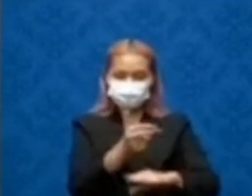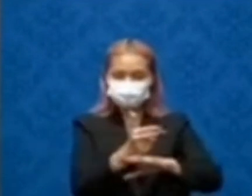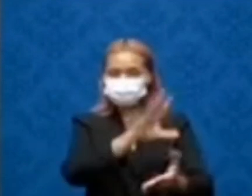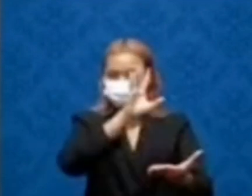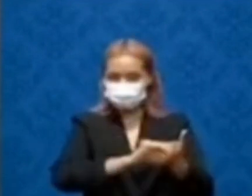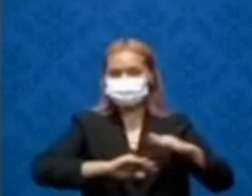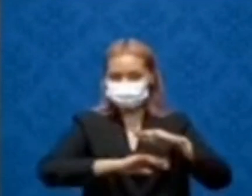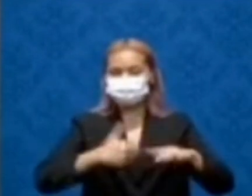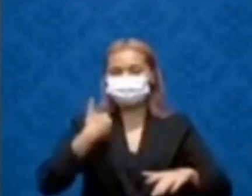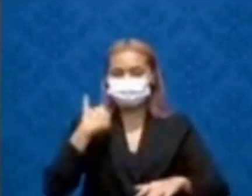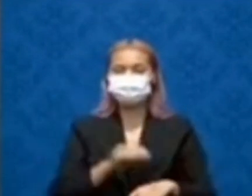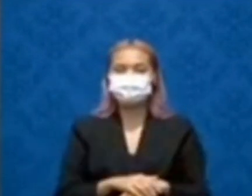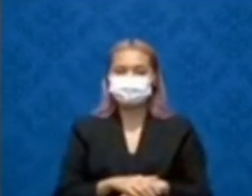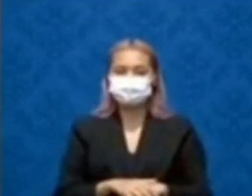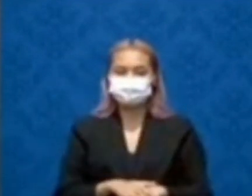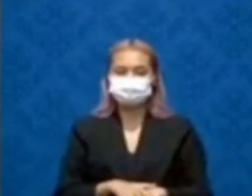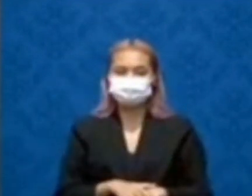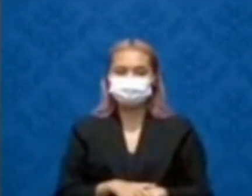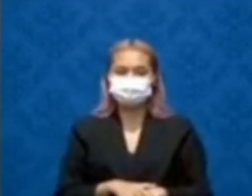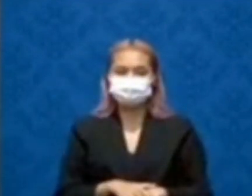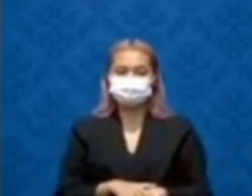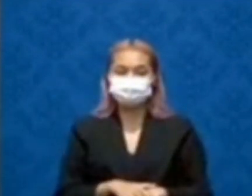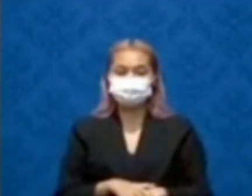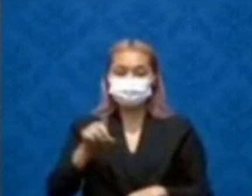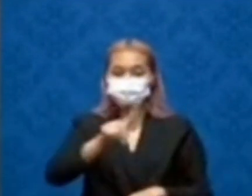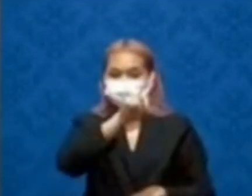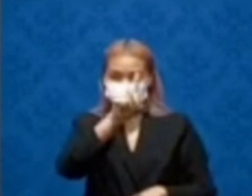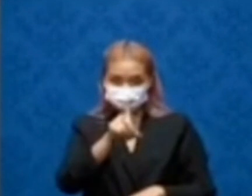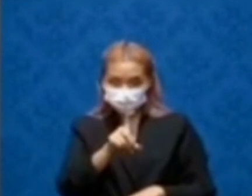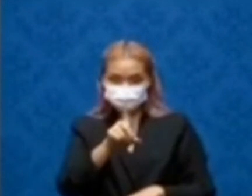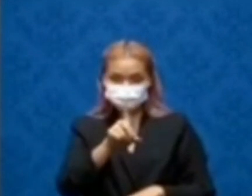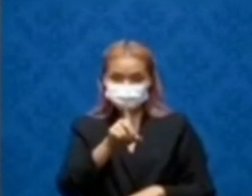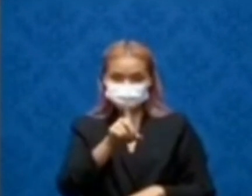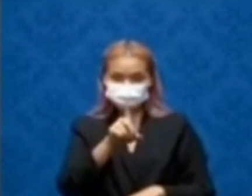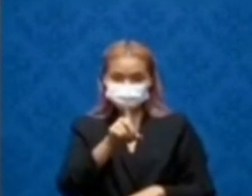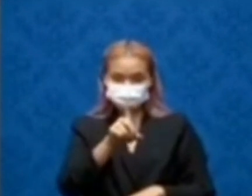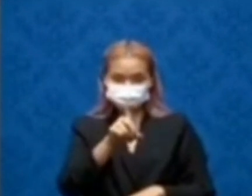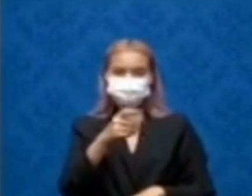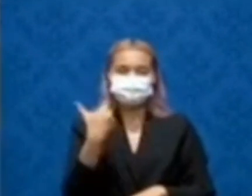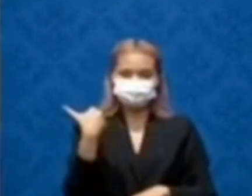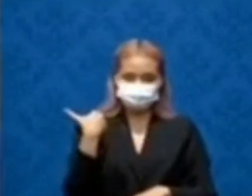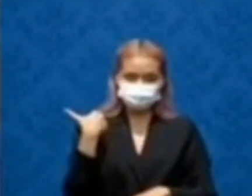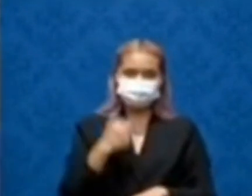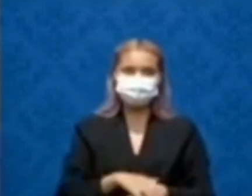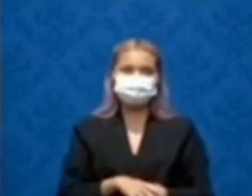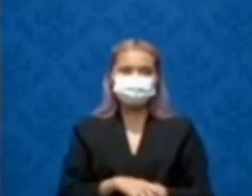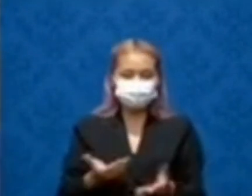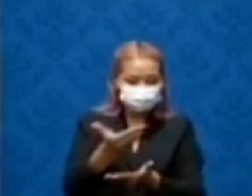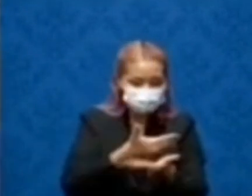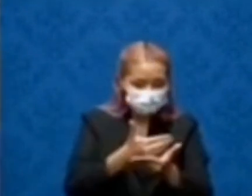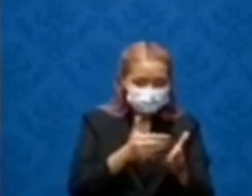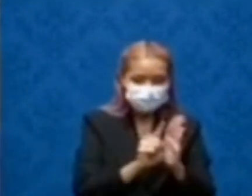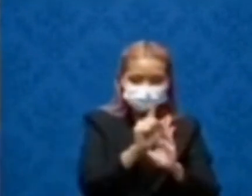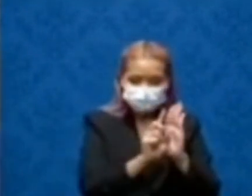ระวังมากครับระมัดระวังมากแม้กระทั่งคำถามเนี่ยที่เรียนว่าคำถามที่จะถามเนี่ยพิจารณา3ครั้งตั้งแต่ก่อน